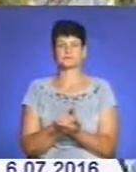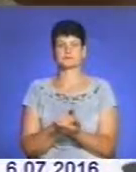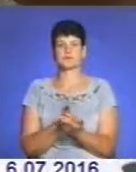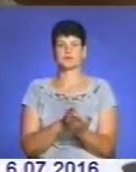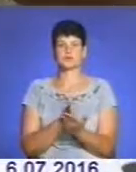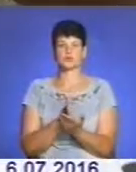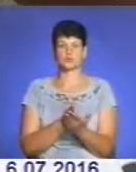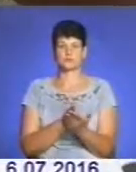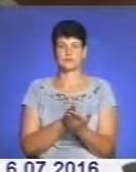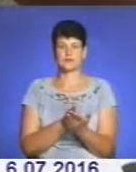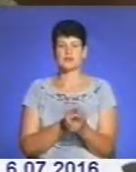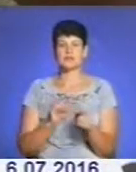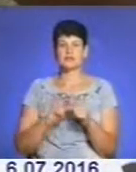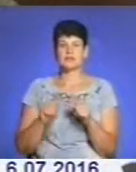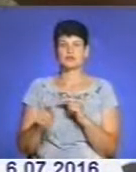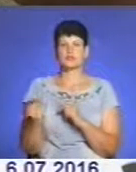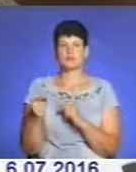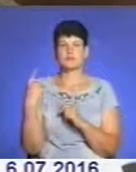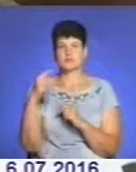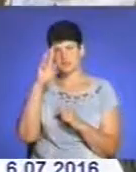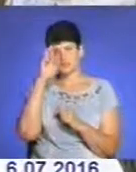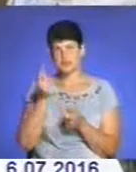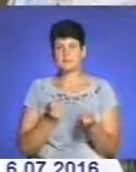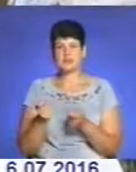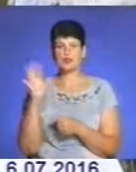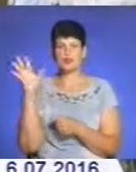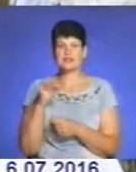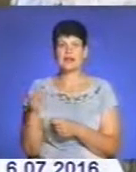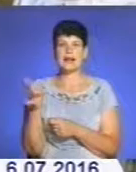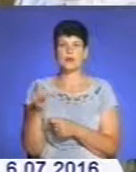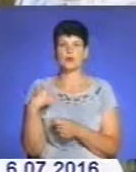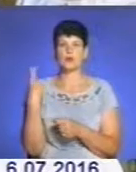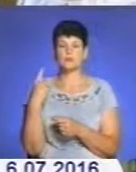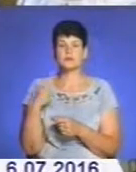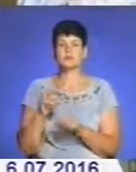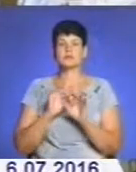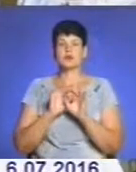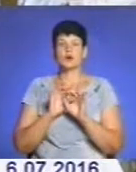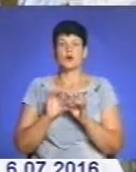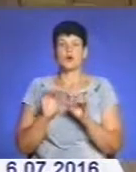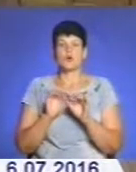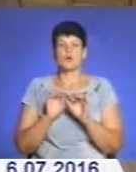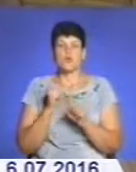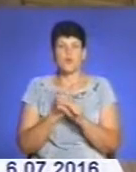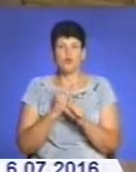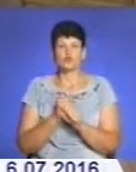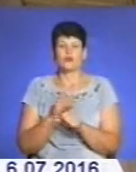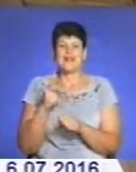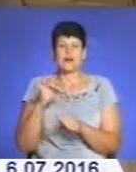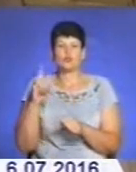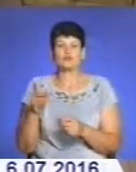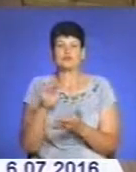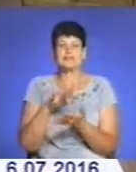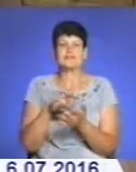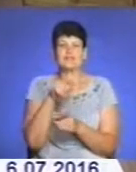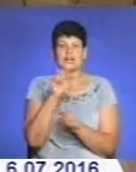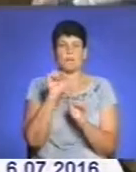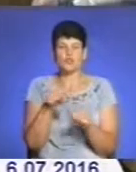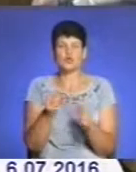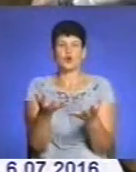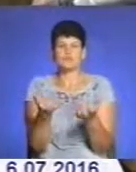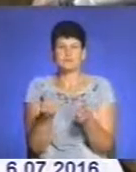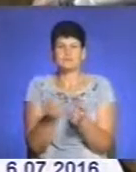відслужити. Незабаром в Тернопільській обласній адміністрації та в усіх районах області розгорнуть роботу рекрутингові центри. В них можна буде отримати